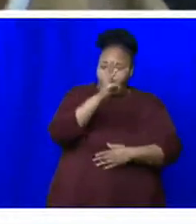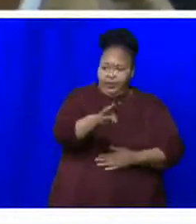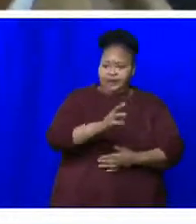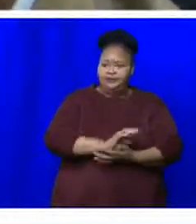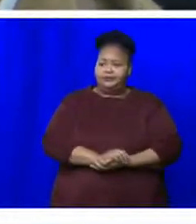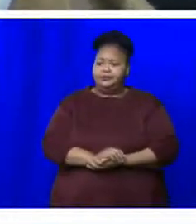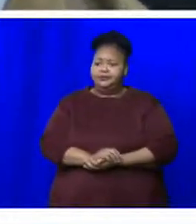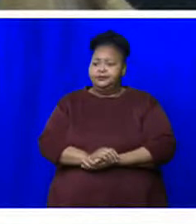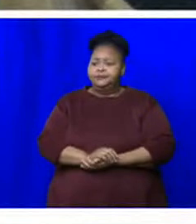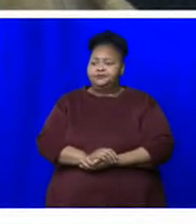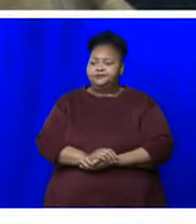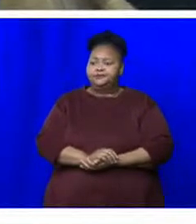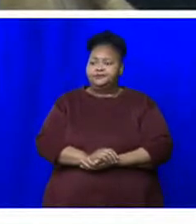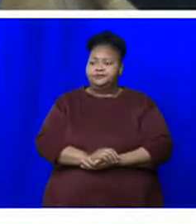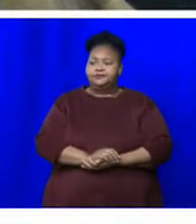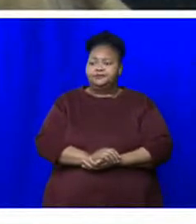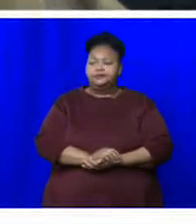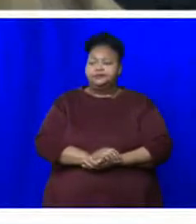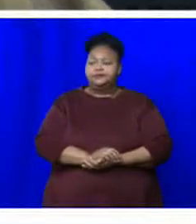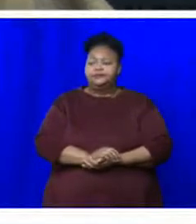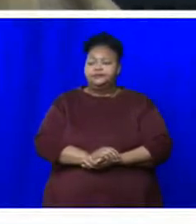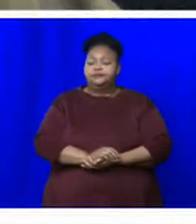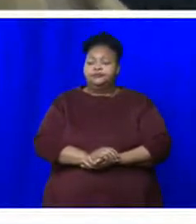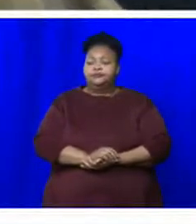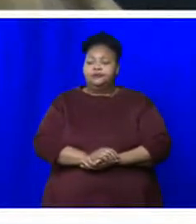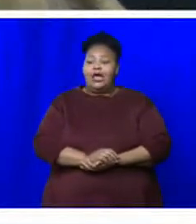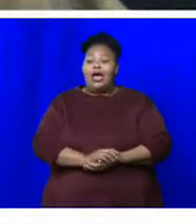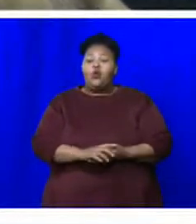ushintshe nemandate ushintshe konke ne-approach.